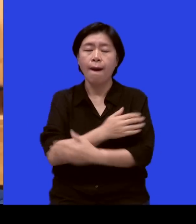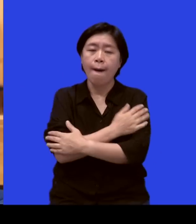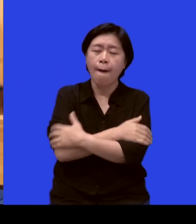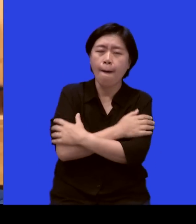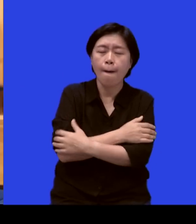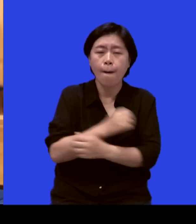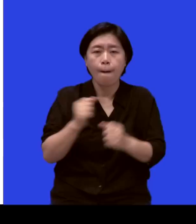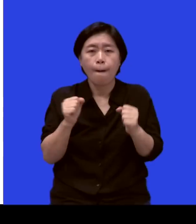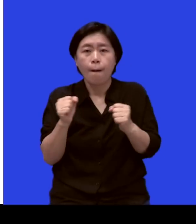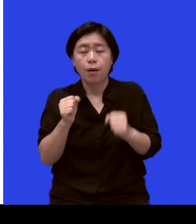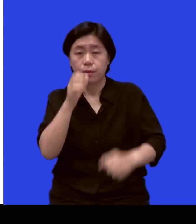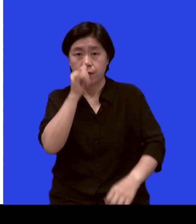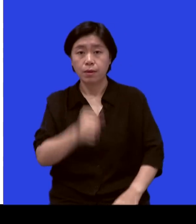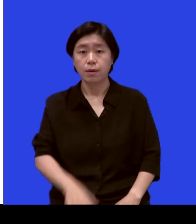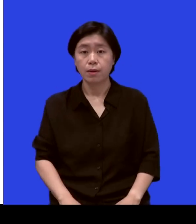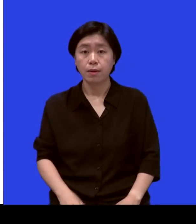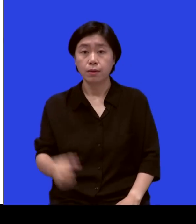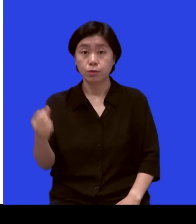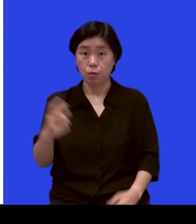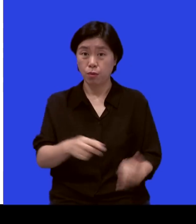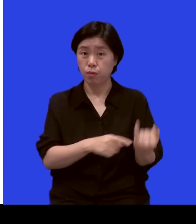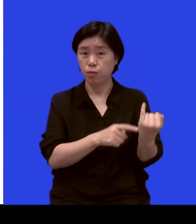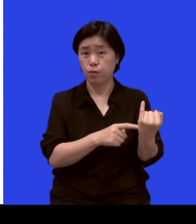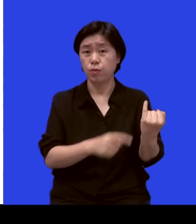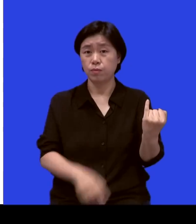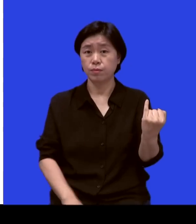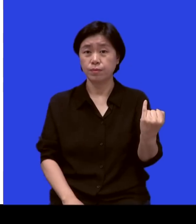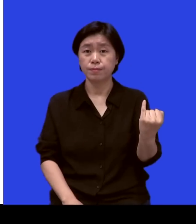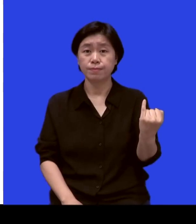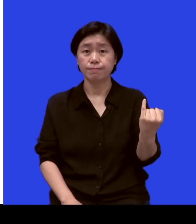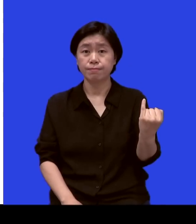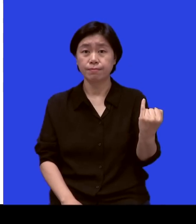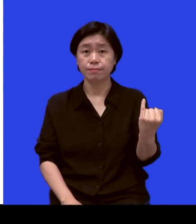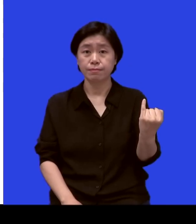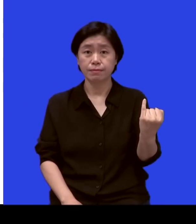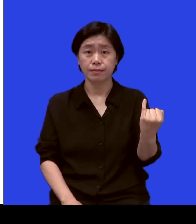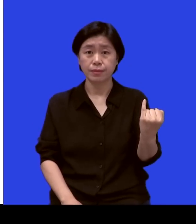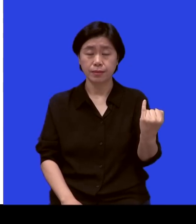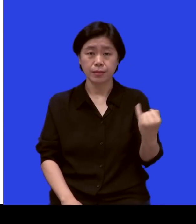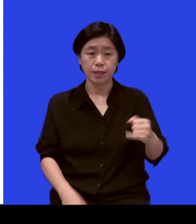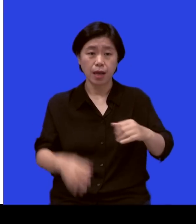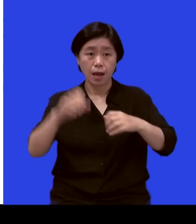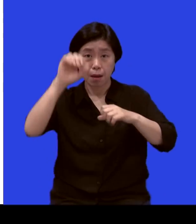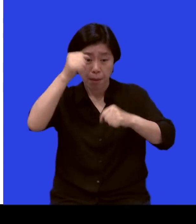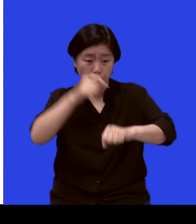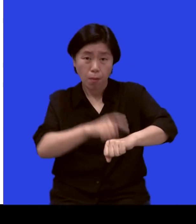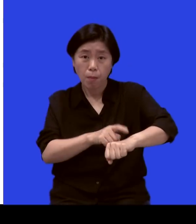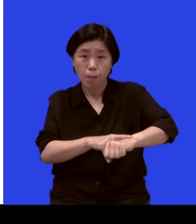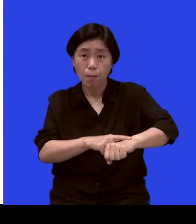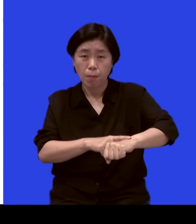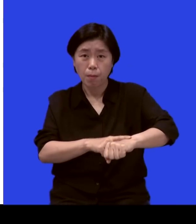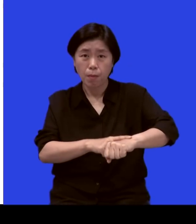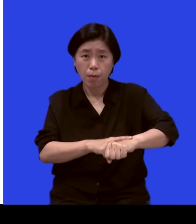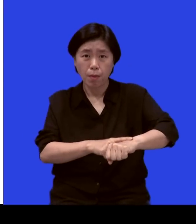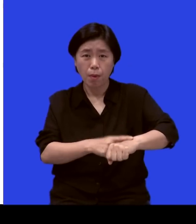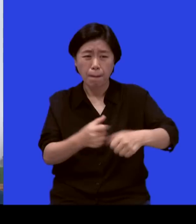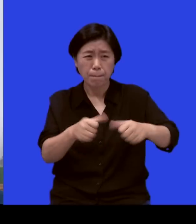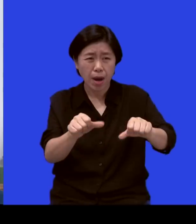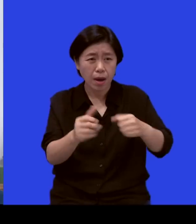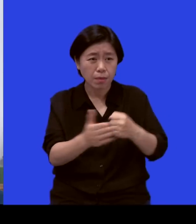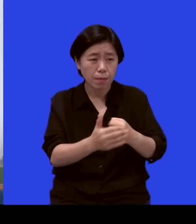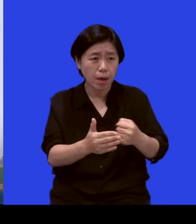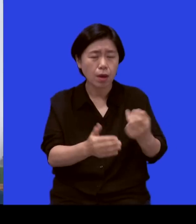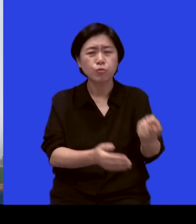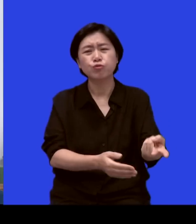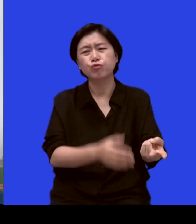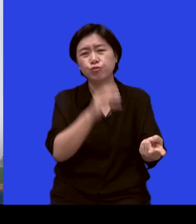거예요. 그리고 거기다가 저는 이제 장로님이 여성분이신데 네. 누워 계신 거거든요. 발목이 부러져 있으니까 어떻게 처치를 못 하겠더라고요. 예. 그리고